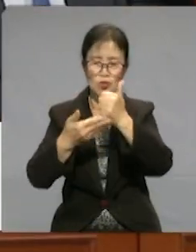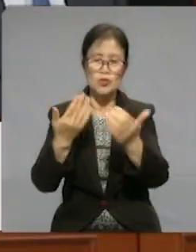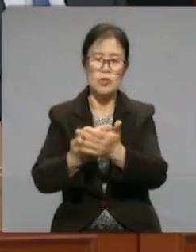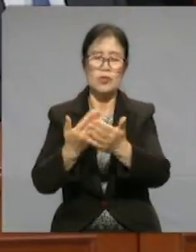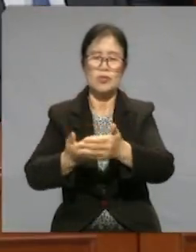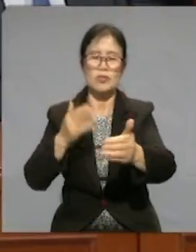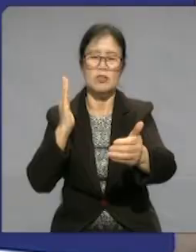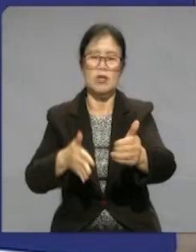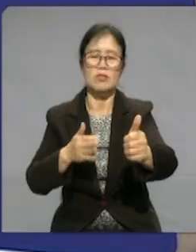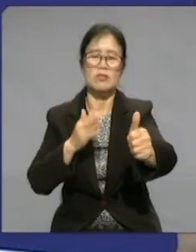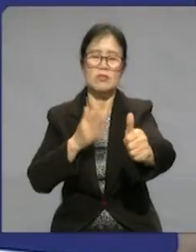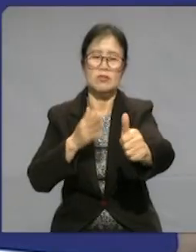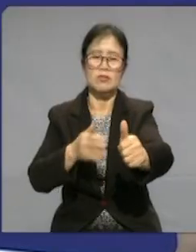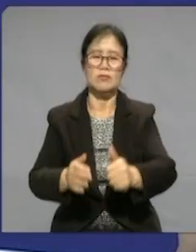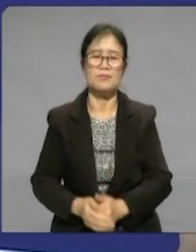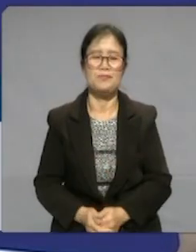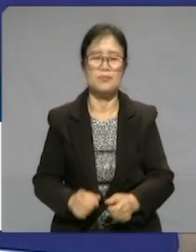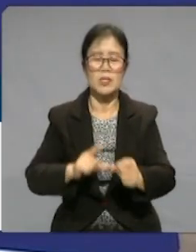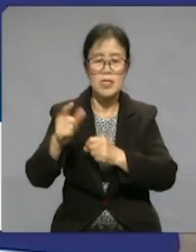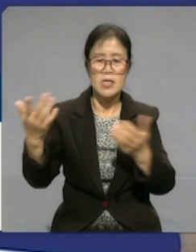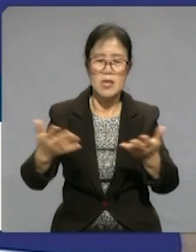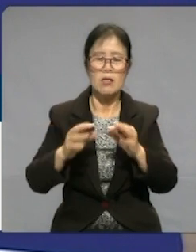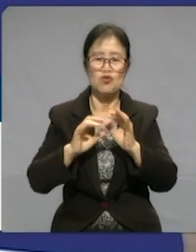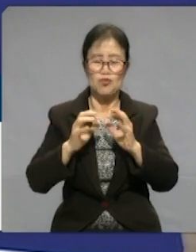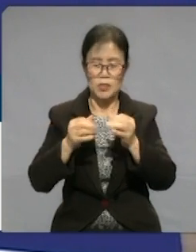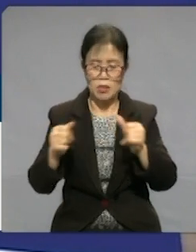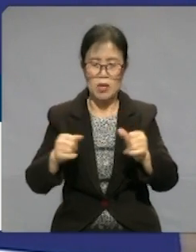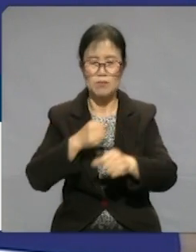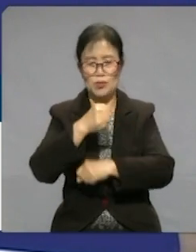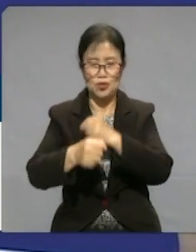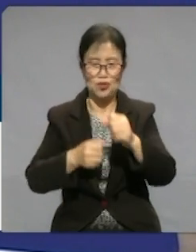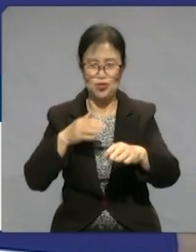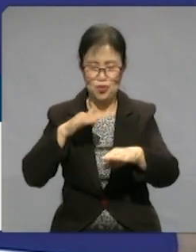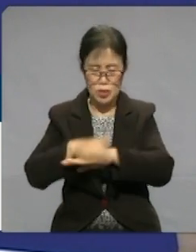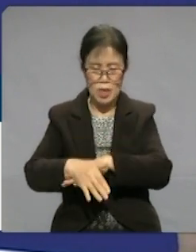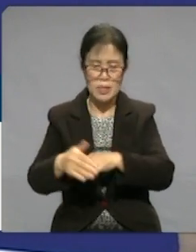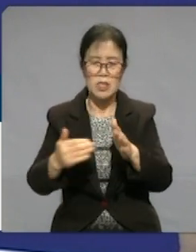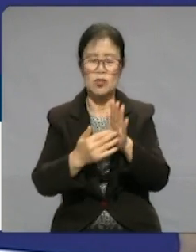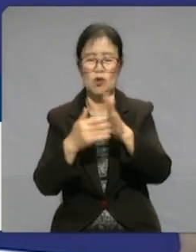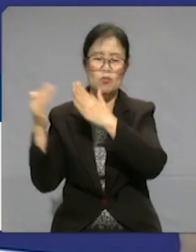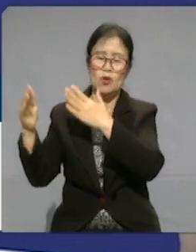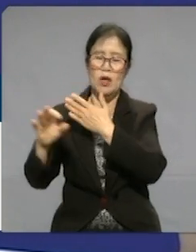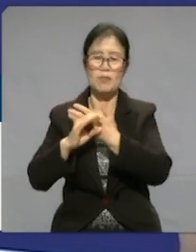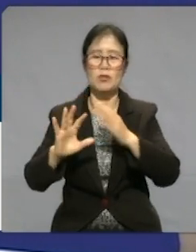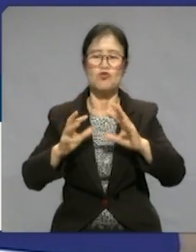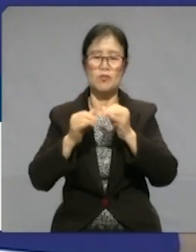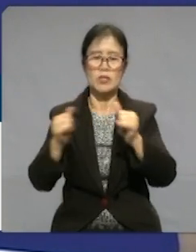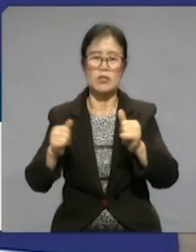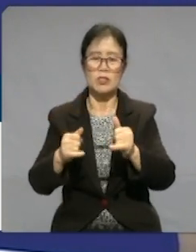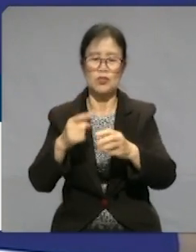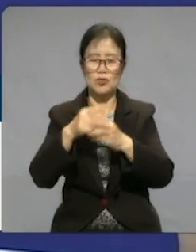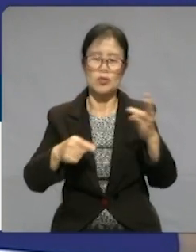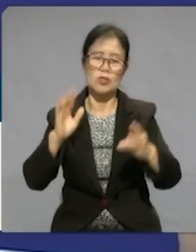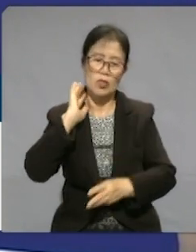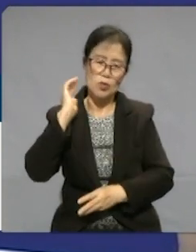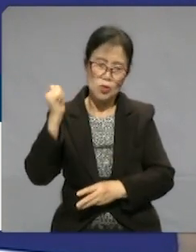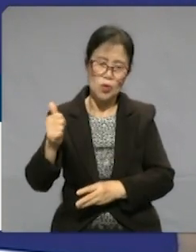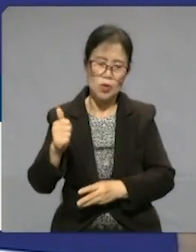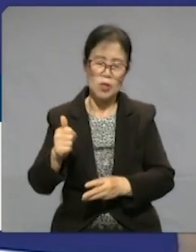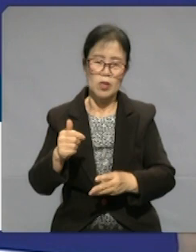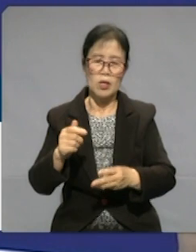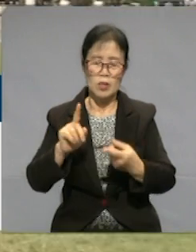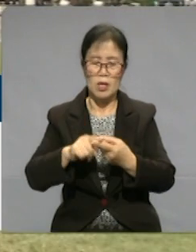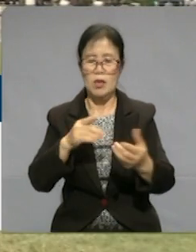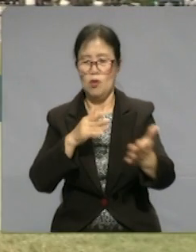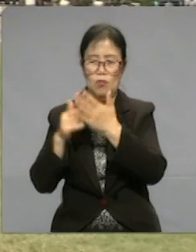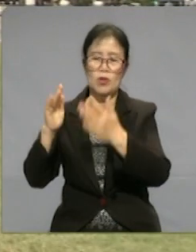강조했습니다. 대다수 일하는 국민과 민주주의까지 거부한다면 국민들이 윤석열 대통령에 대해 거부하게